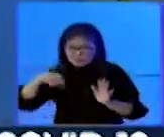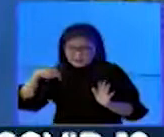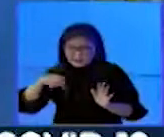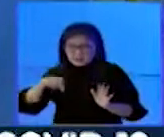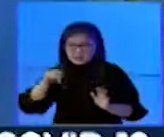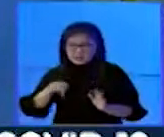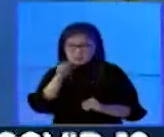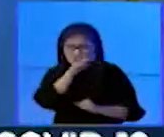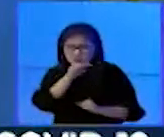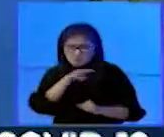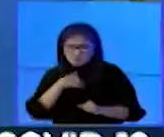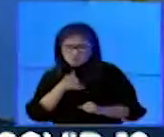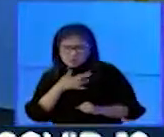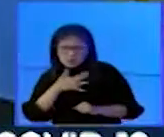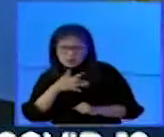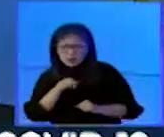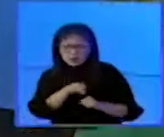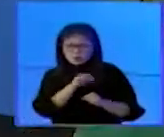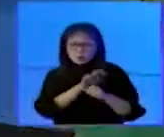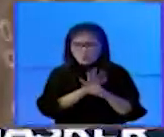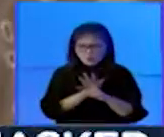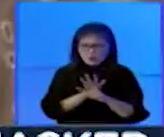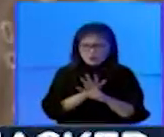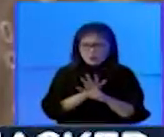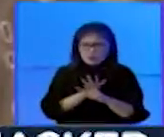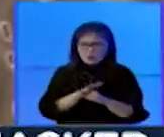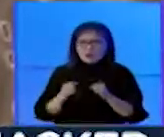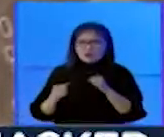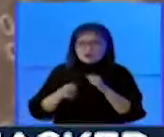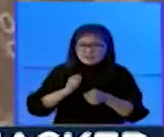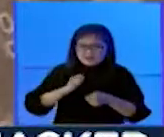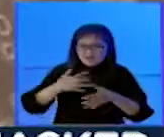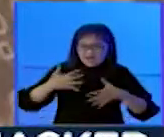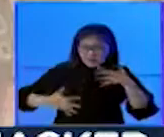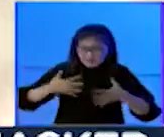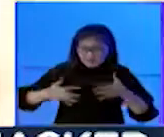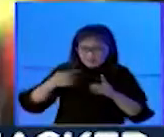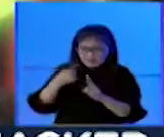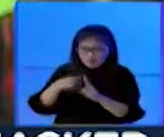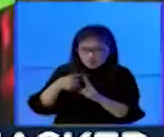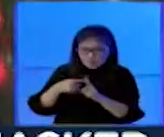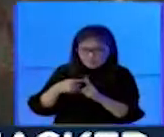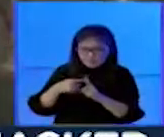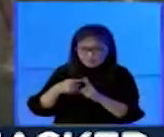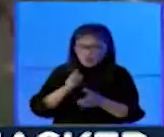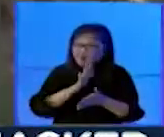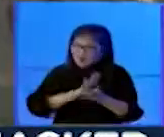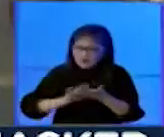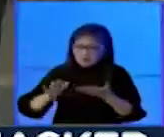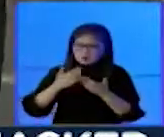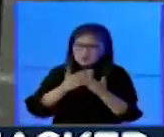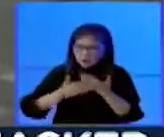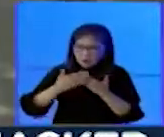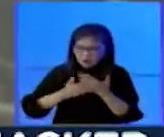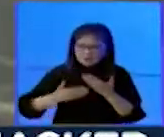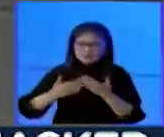dicurigai dia reaktif atau terkonfirmasi positif, maka satu divisi itu harus tutup. Ketika